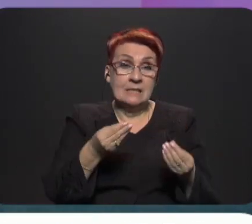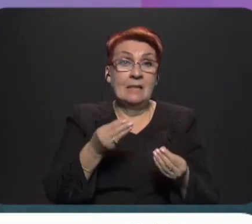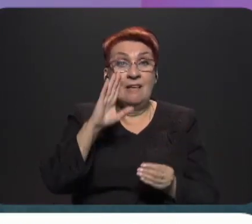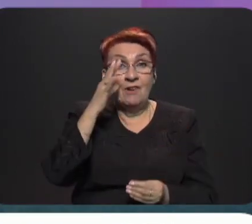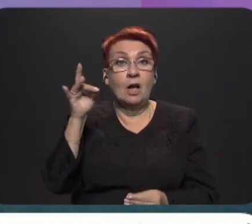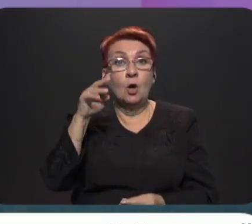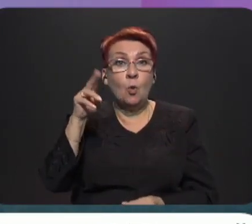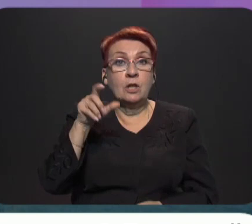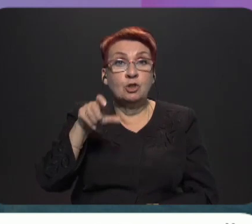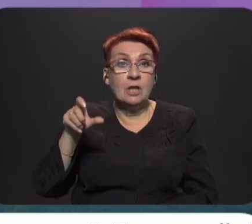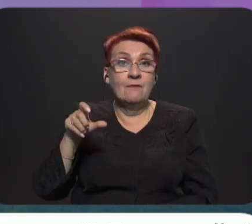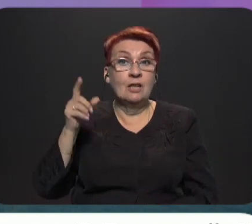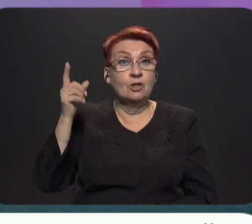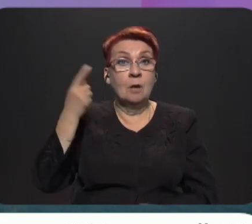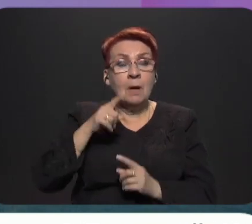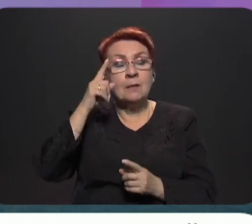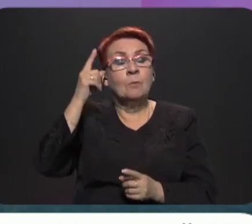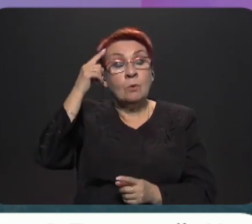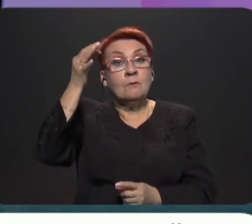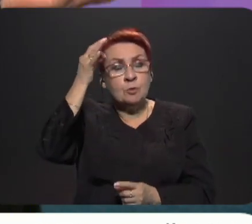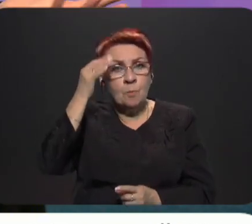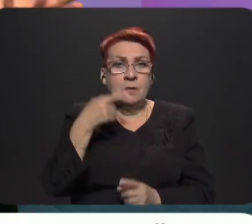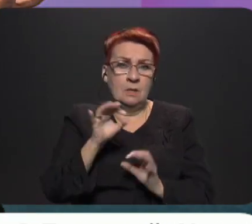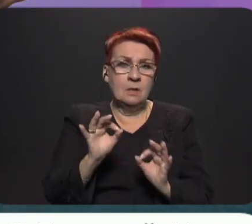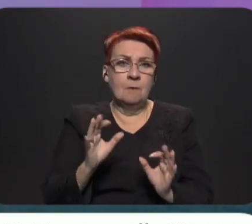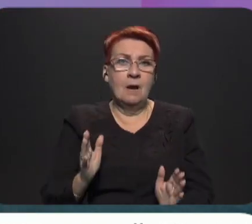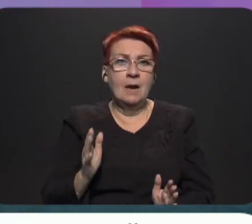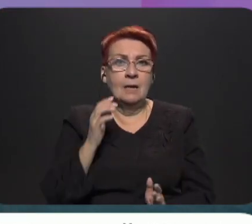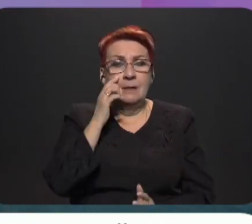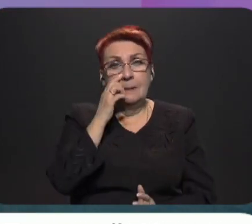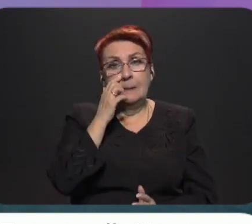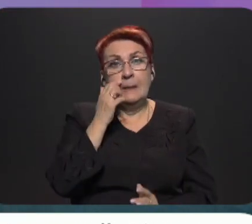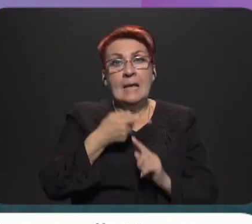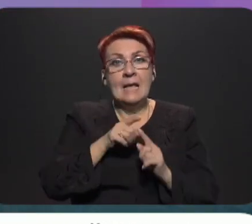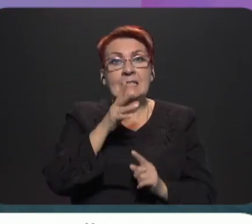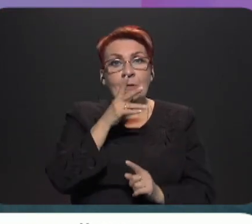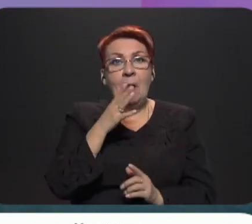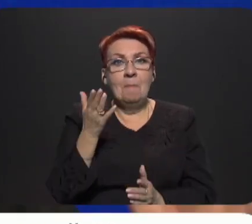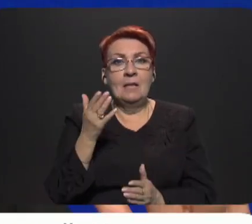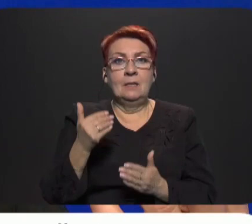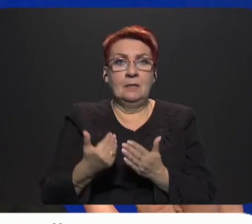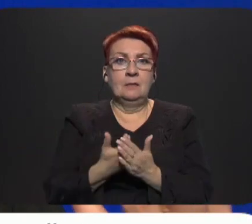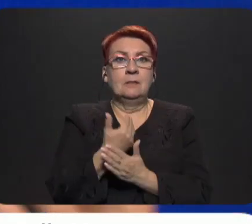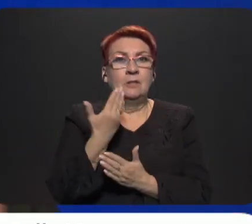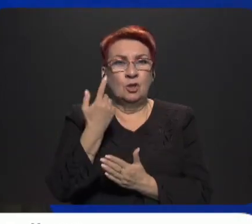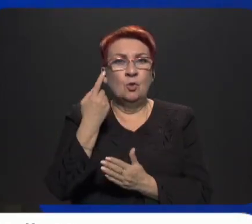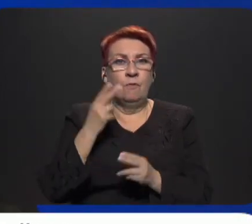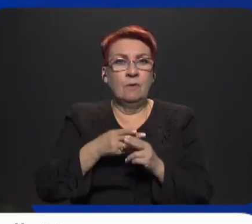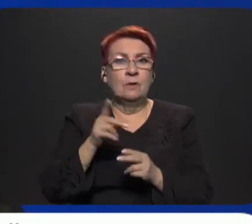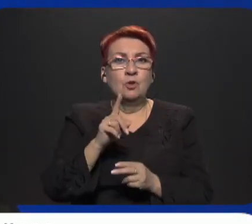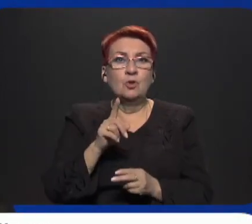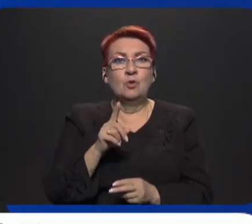человеческого специально все в нашей голове опять эти моменты созидает для того, чтобы нас